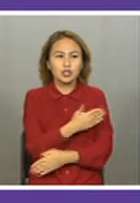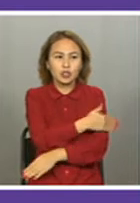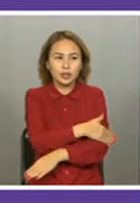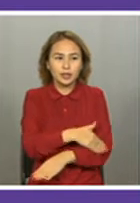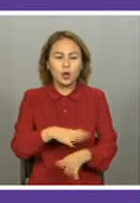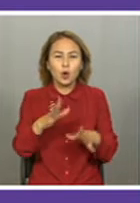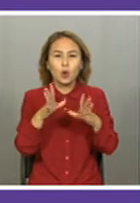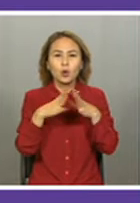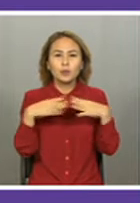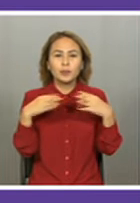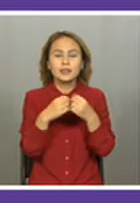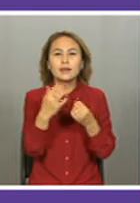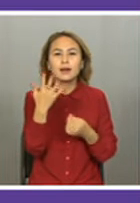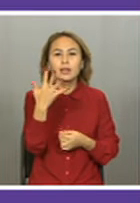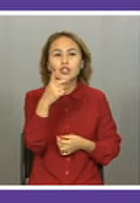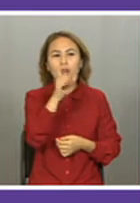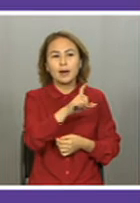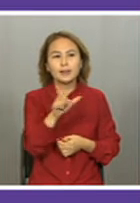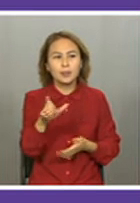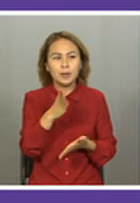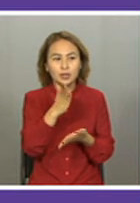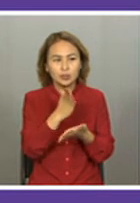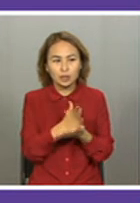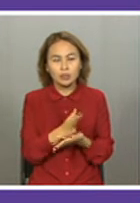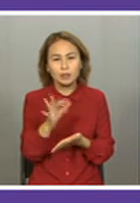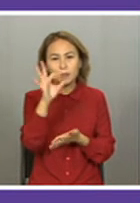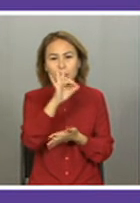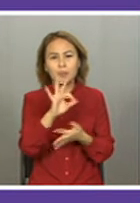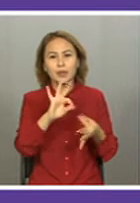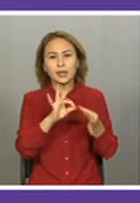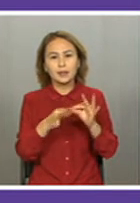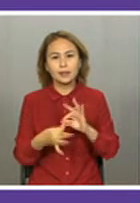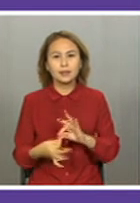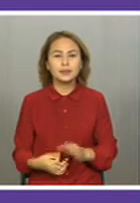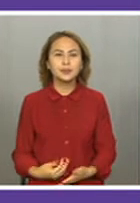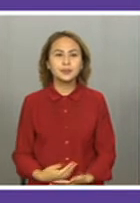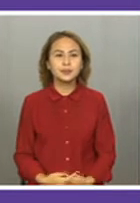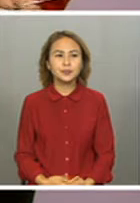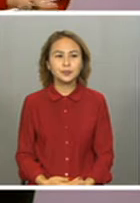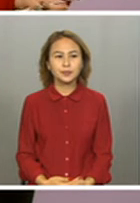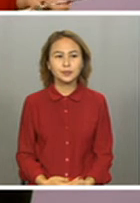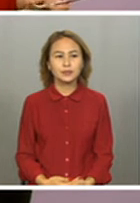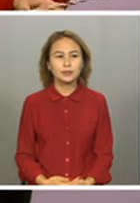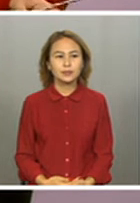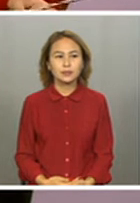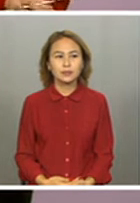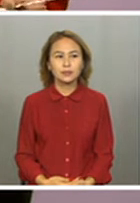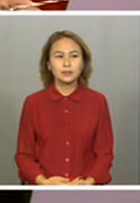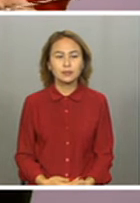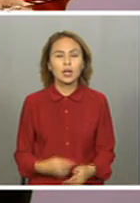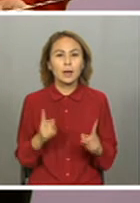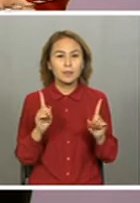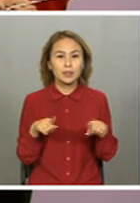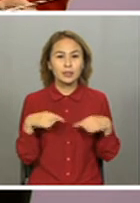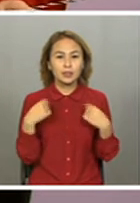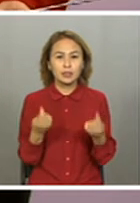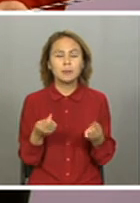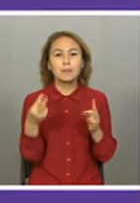жайы, отбасында қанша адам тұратыны туралы баяндалады. Берілген